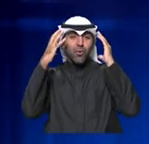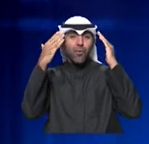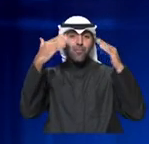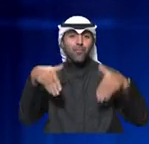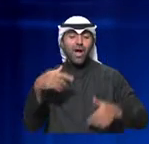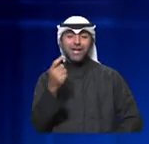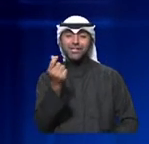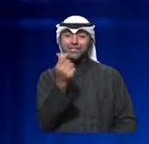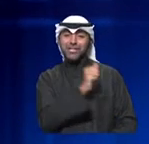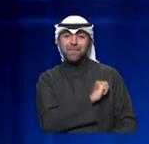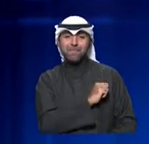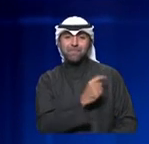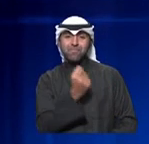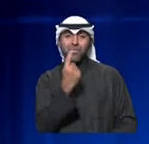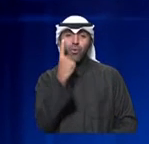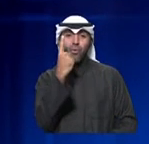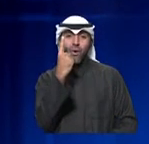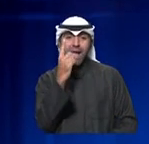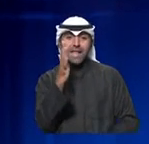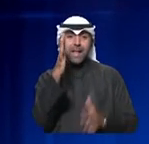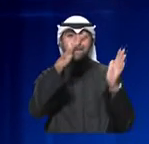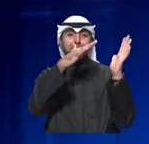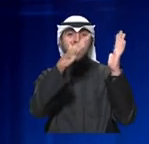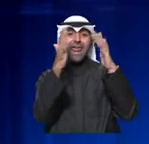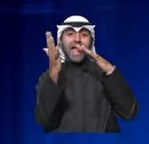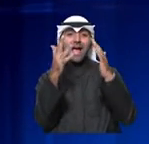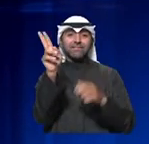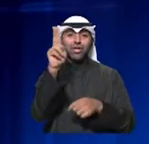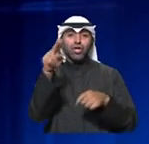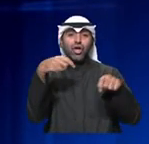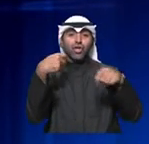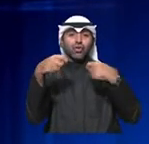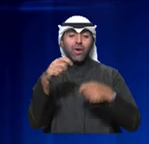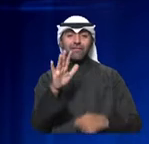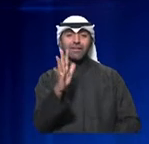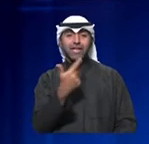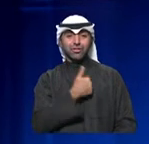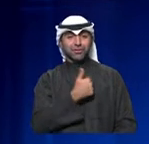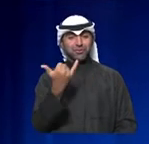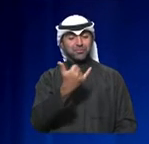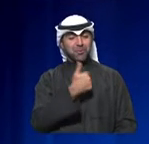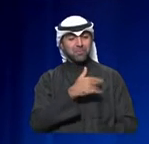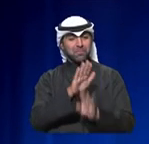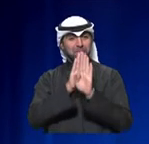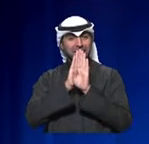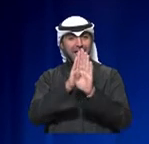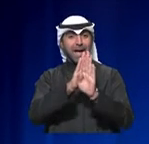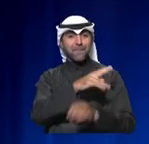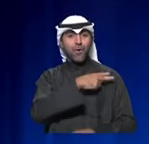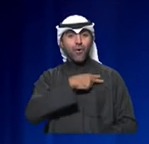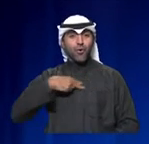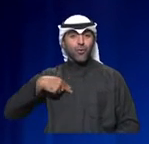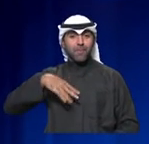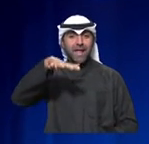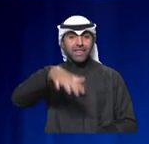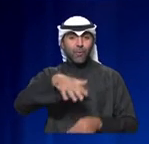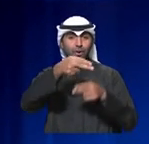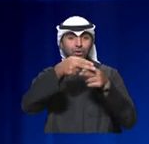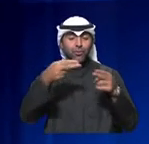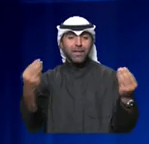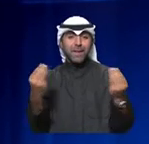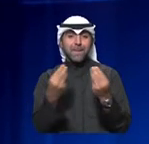حرصه على دعم وترسيخ العمل الإنساني في دولة الكويت، مشيرا إلى أن